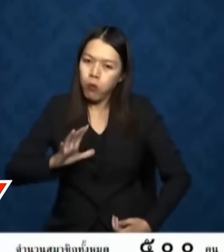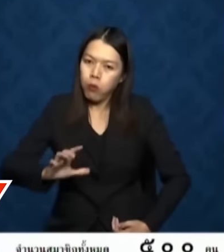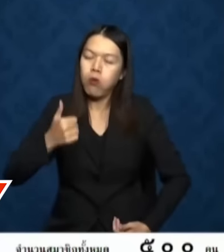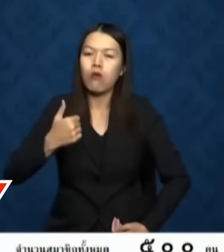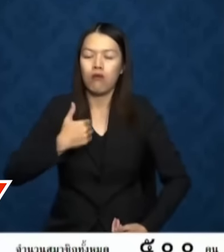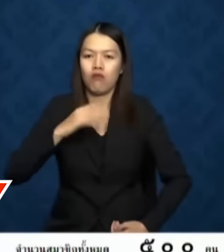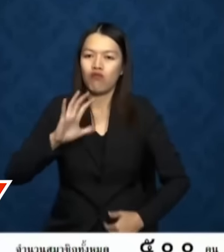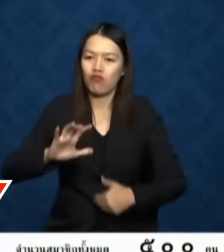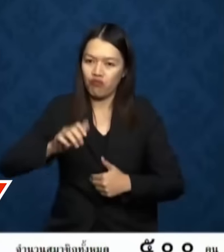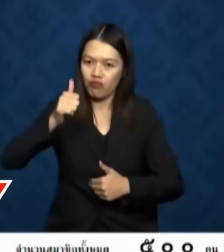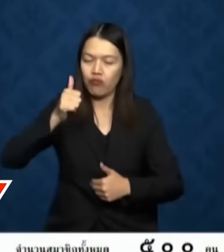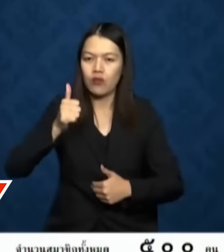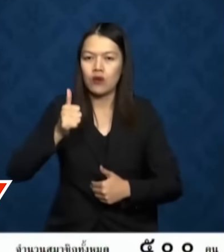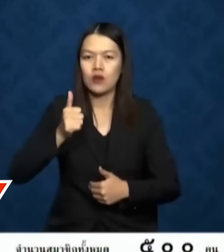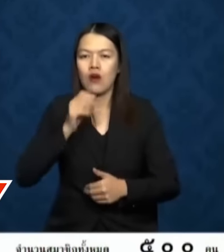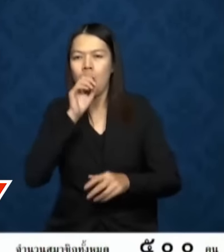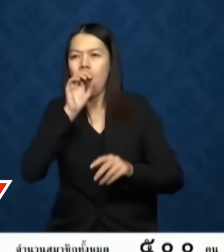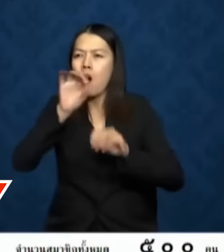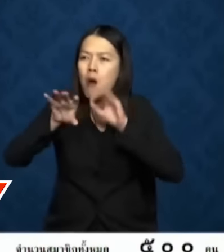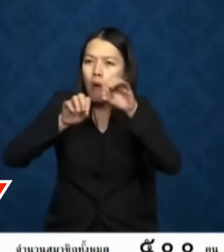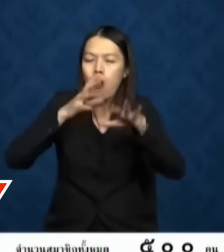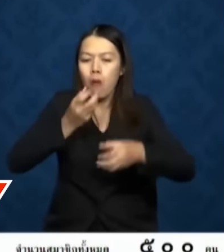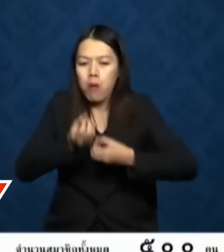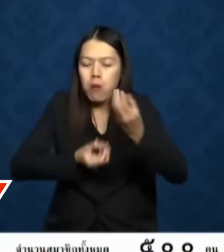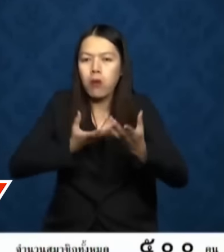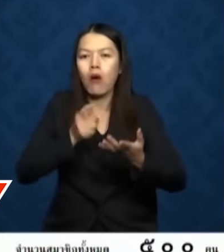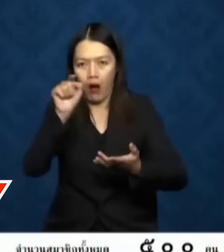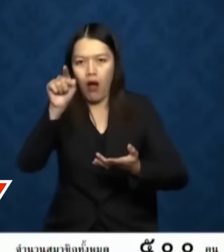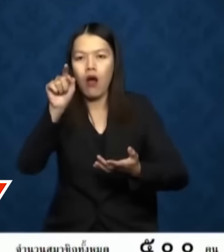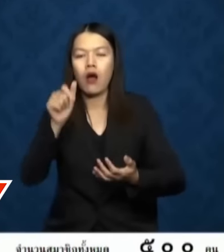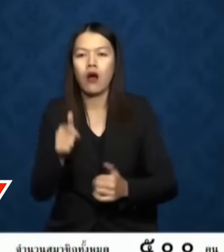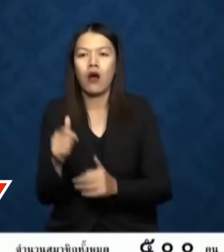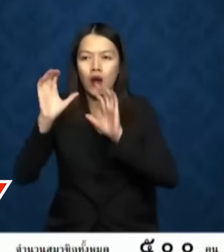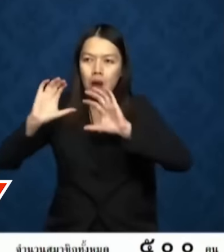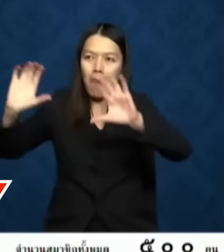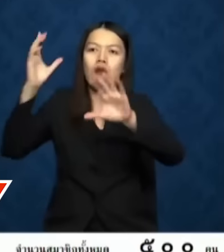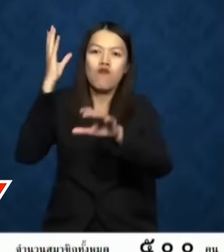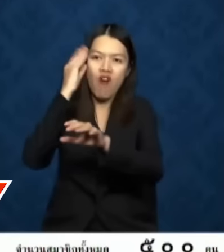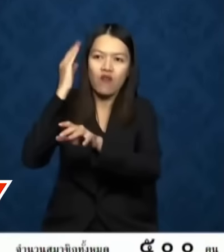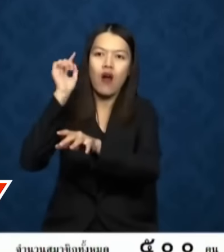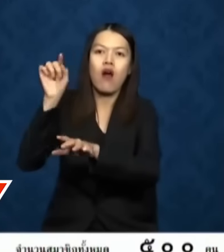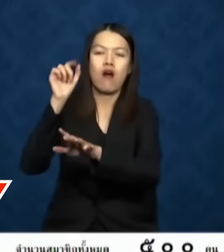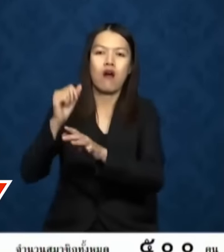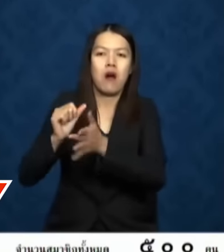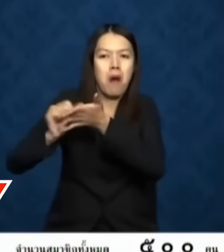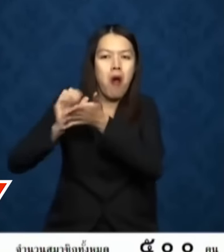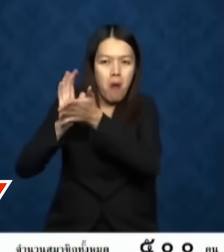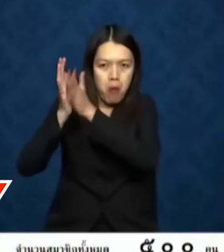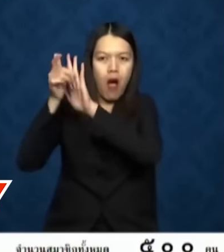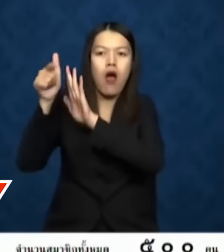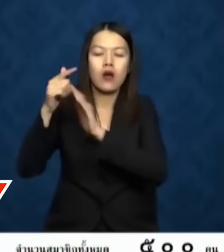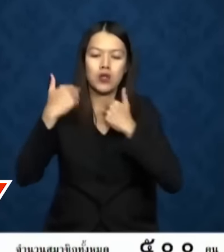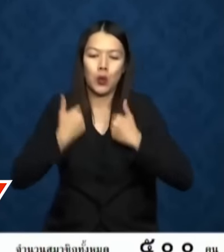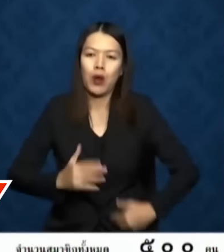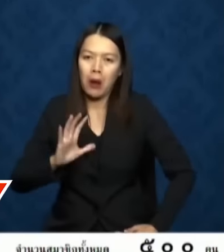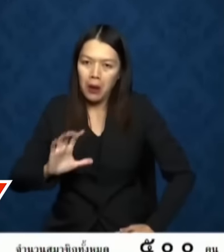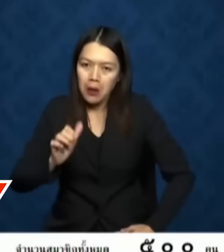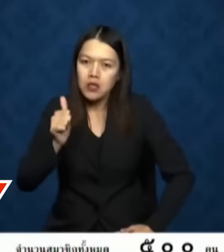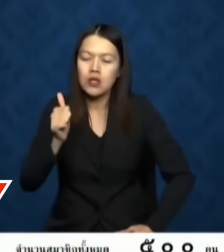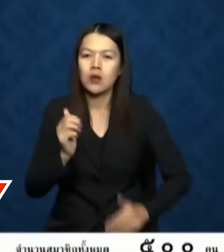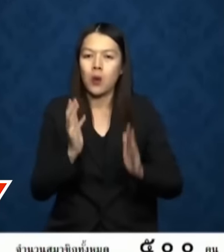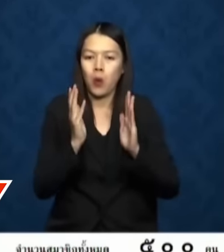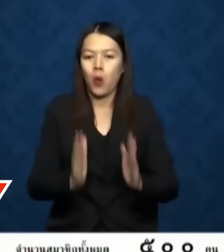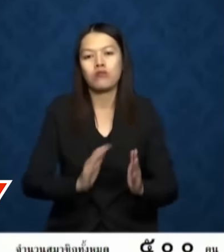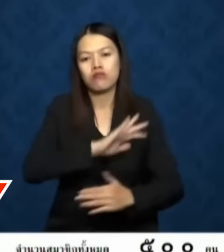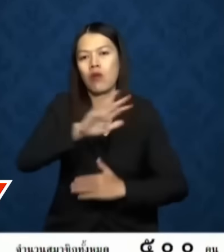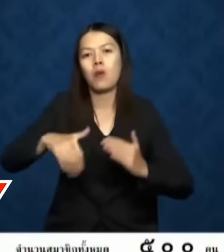ของเราดีขึ้นจากการส่งเสียงเรียกร้องไปถึงผู้มีอำนาจไปถึงรัฐบาลเพื่อจะทำให้เกิดคุณภาพชีวิตที่ดีกับคน